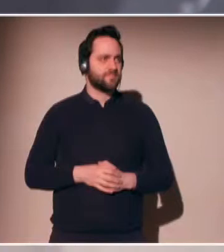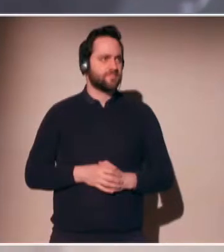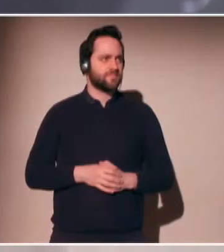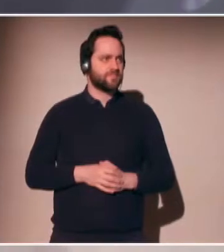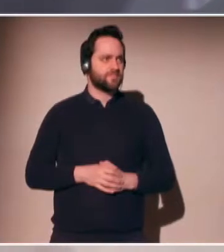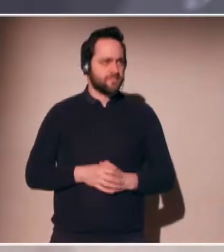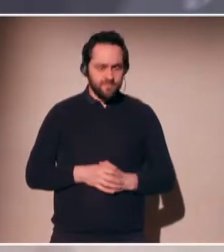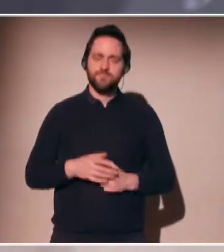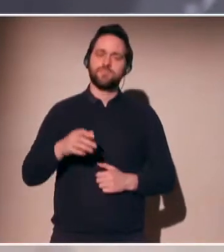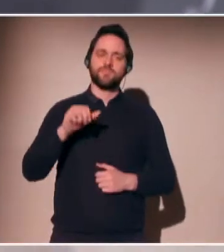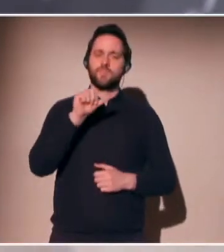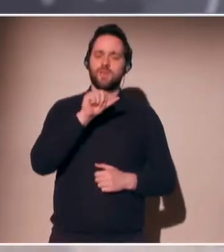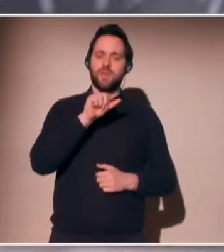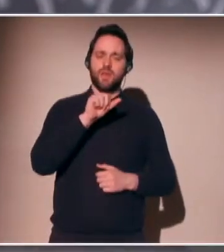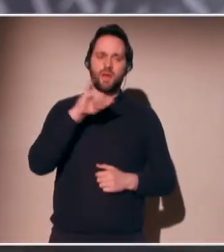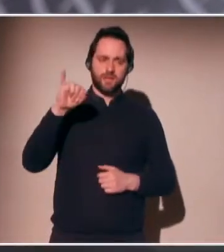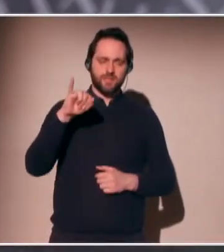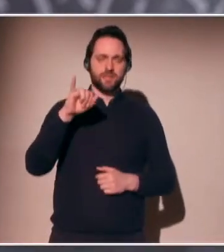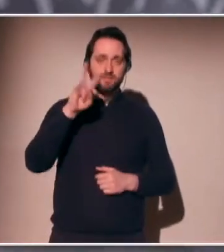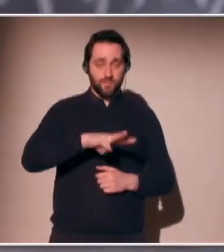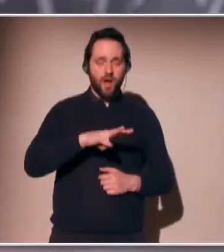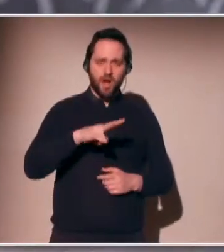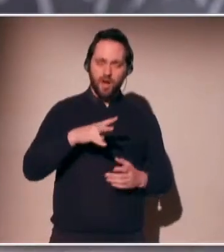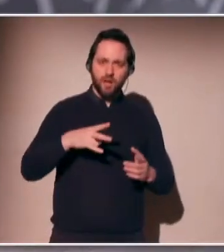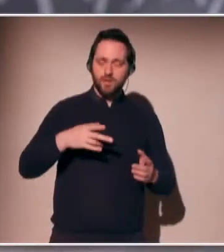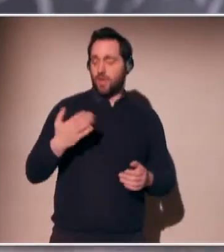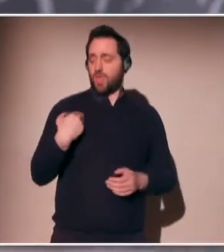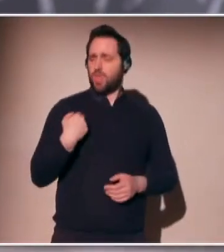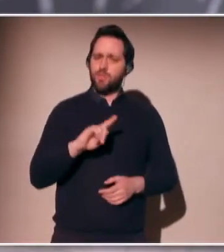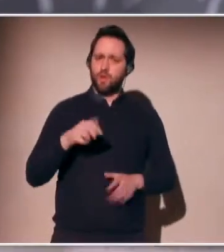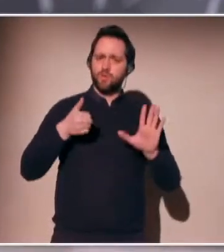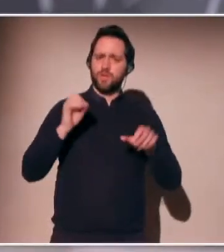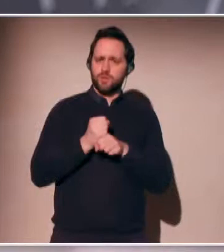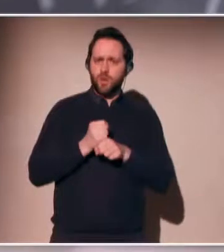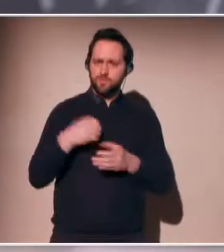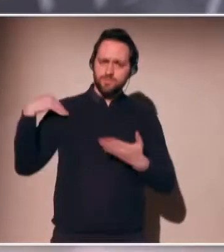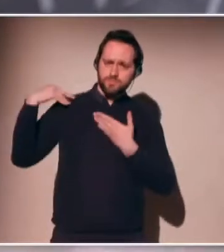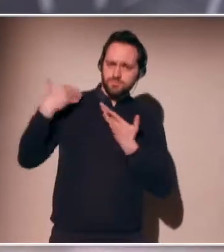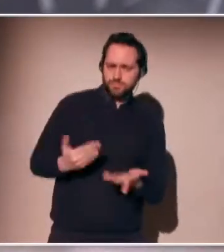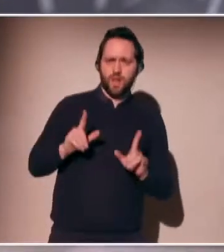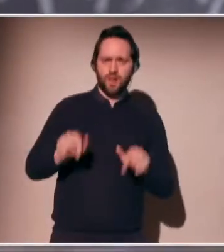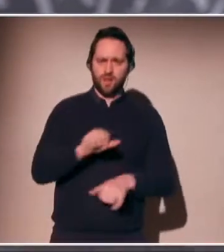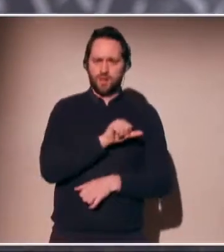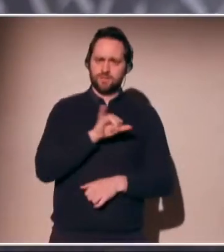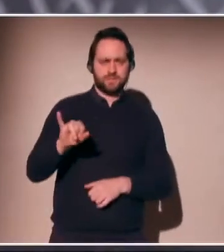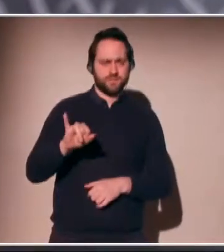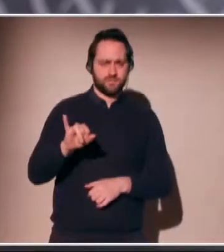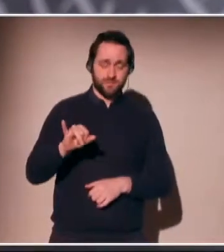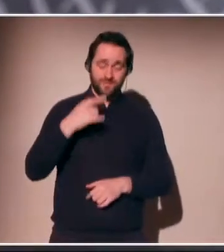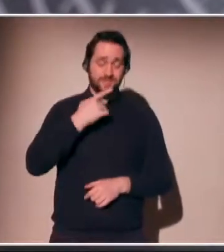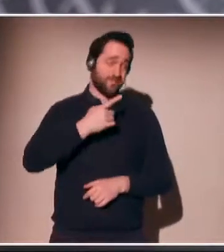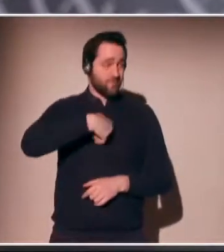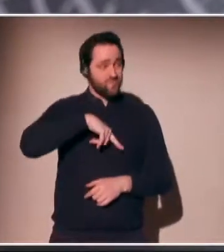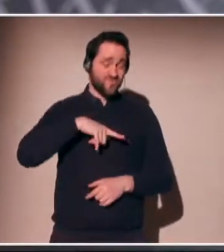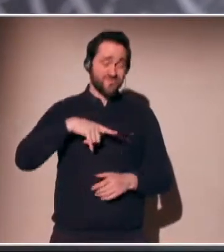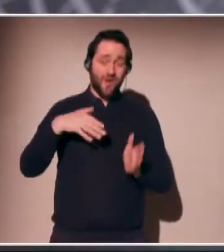Alors, l'intelligence artificielle, c'est un domaine qui a 60 ans d'âge. Donc, l'un de nos rêves à tous, encore aujourd'hui dans la recherche,